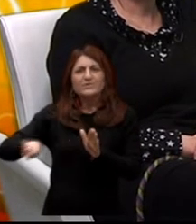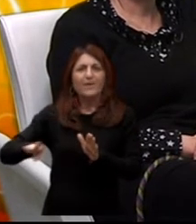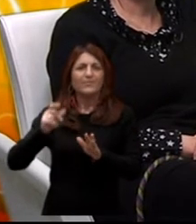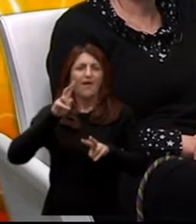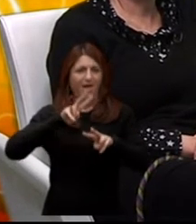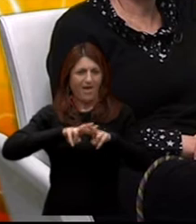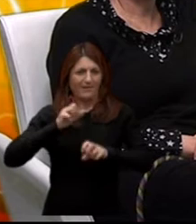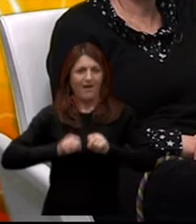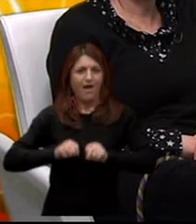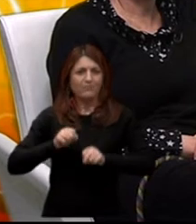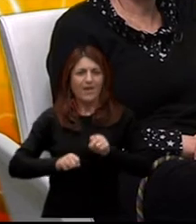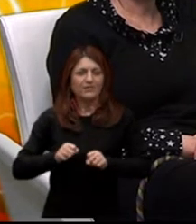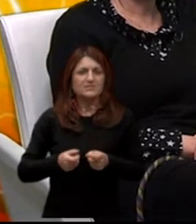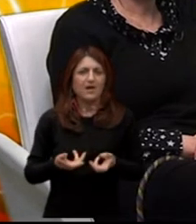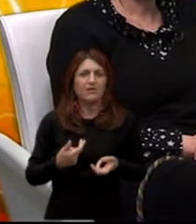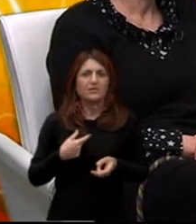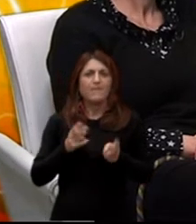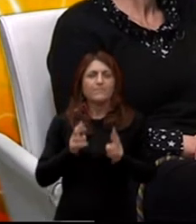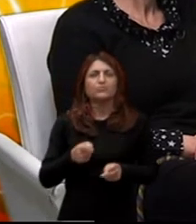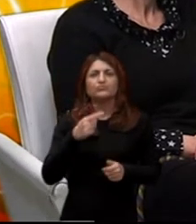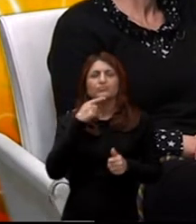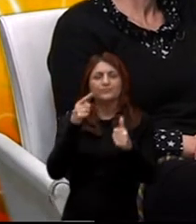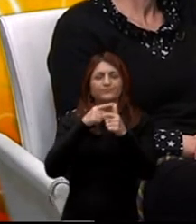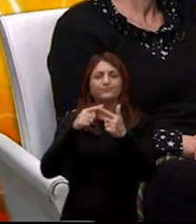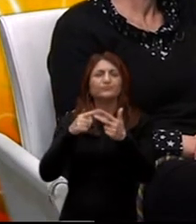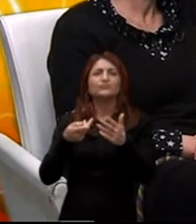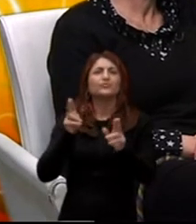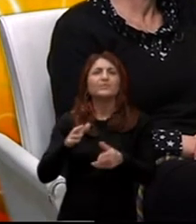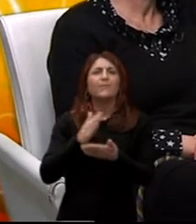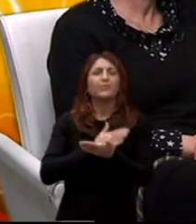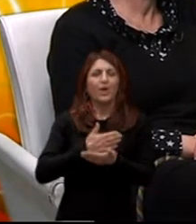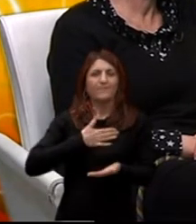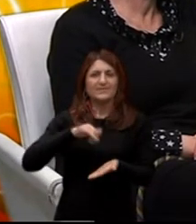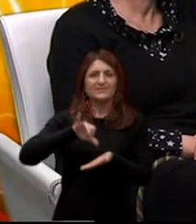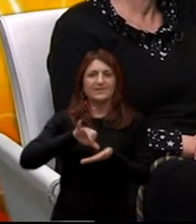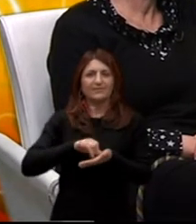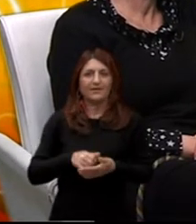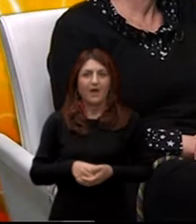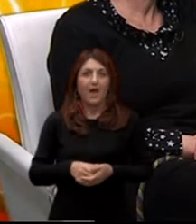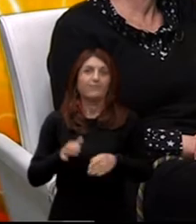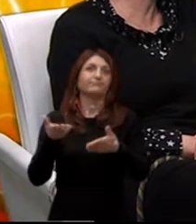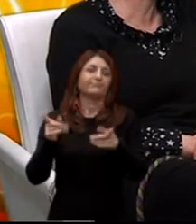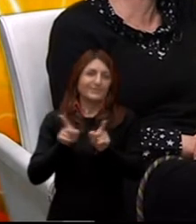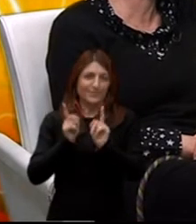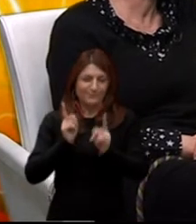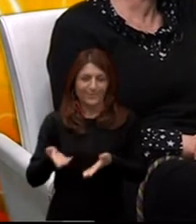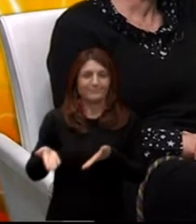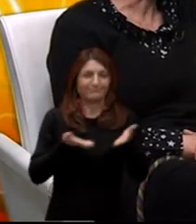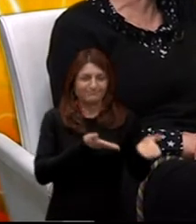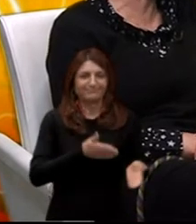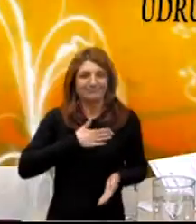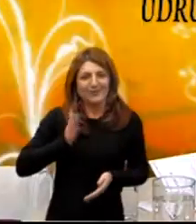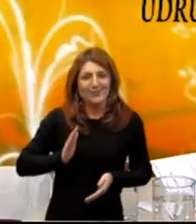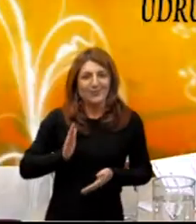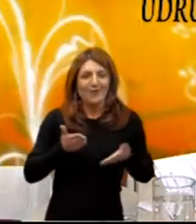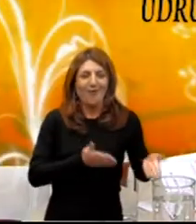rehabilitacija, možda da za početak da samo pobrojim koje programe Centar Silver ima. Pa a da predstavimo našu dragu gošću, da ne